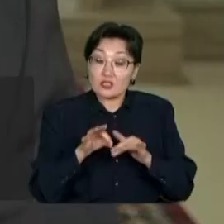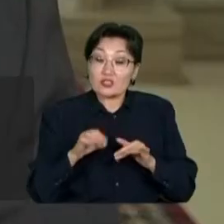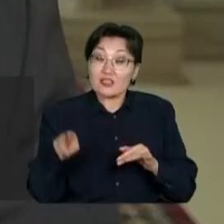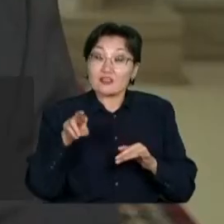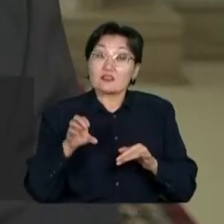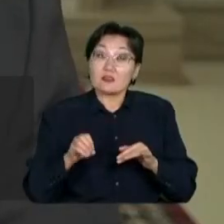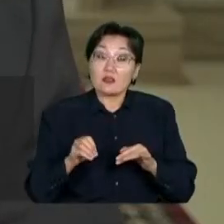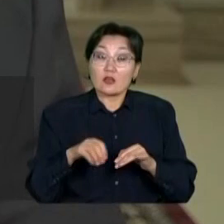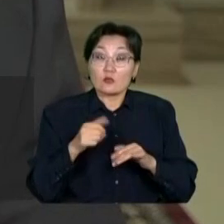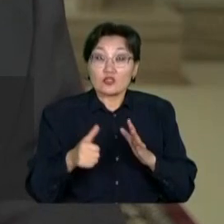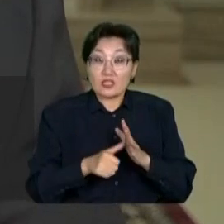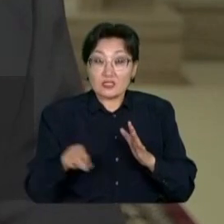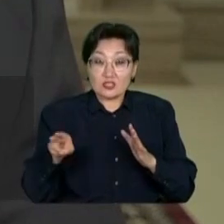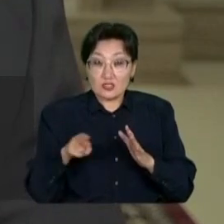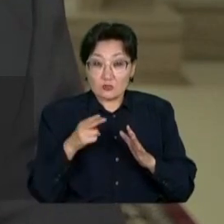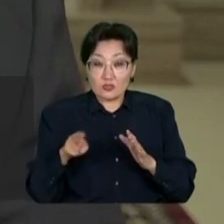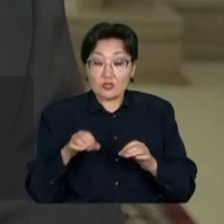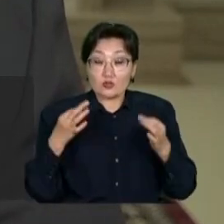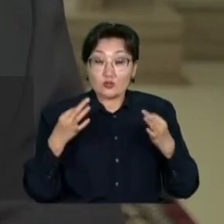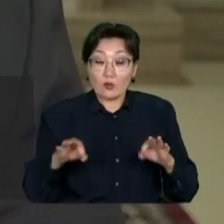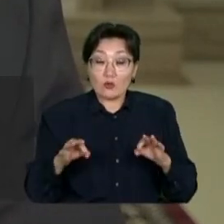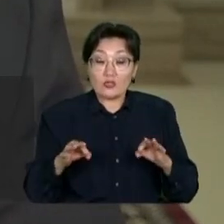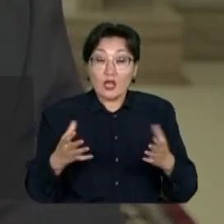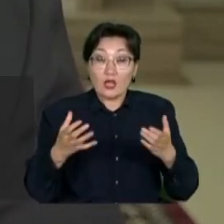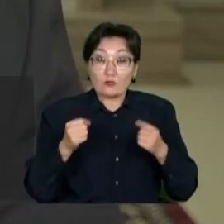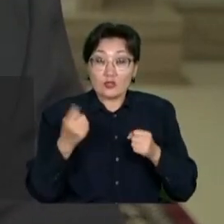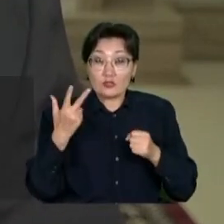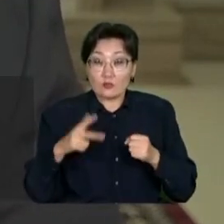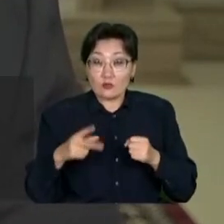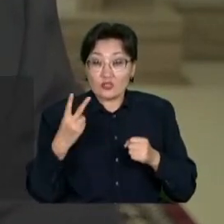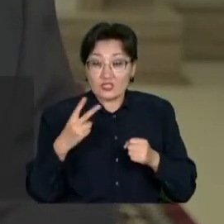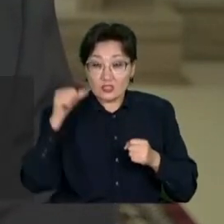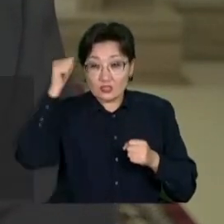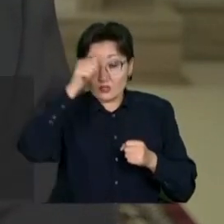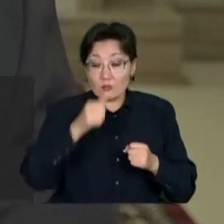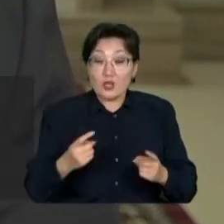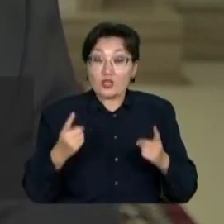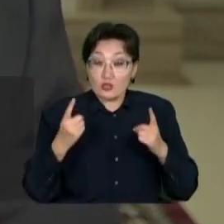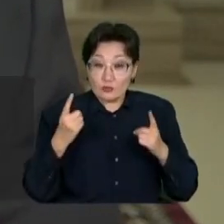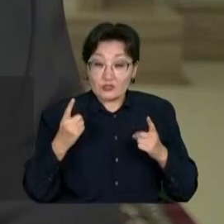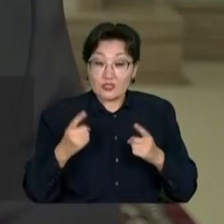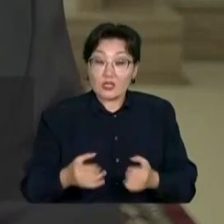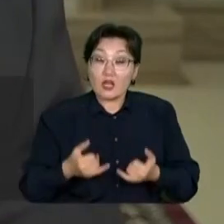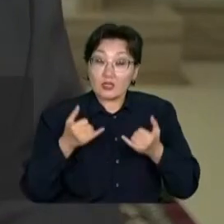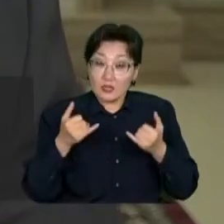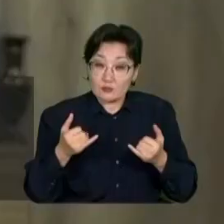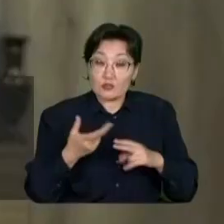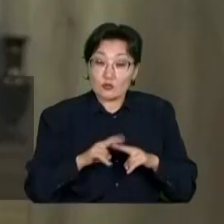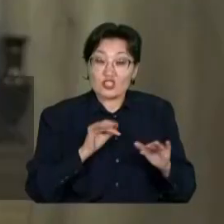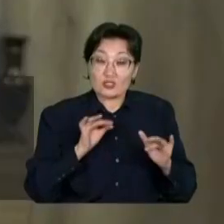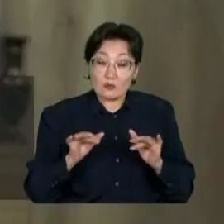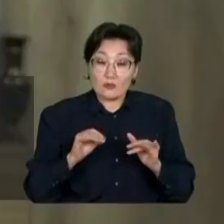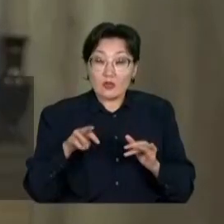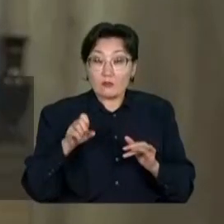қатар 16-шы желтоқсан тәуелсіздігіміздің 32 жылдық мерейтойына да арналып жатыр бұл іс-шара.